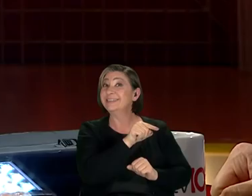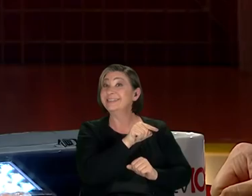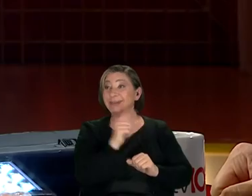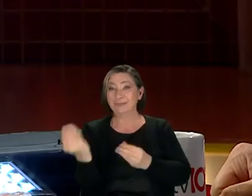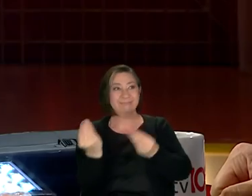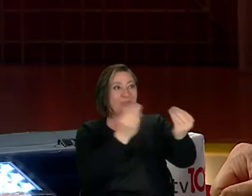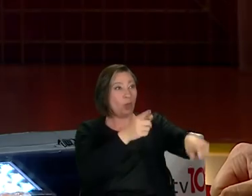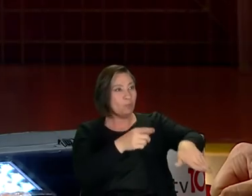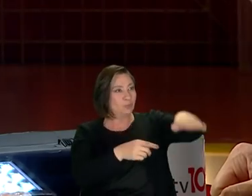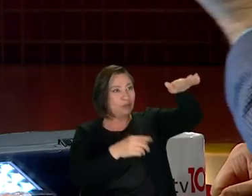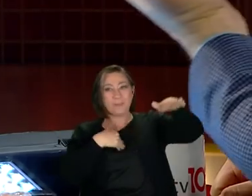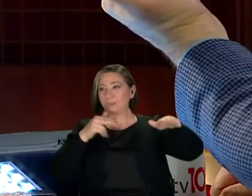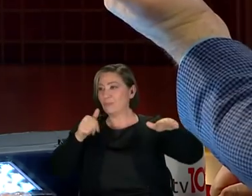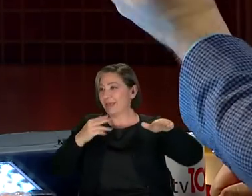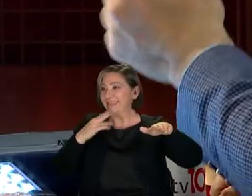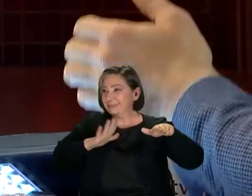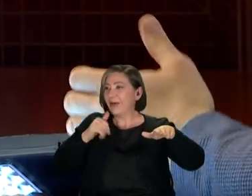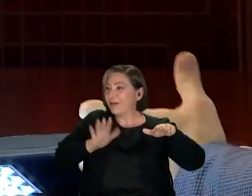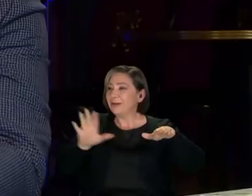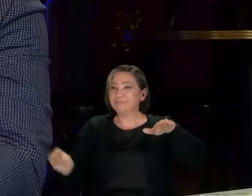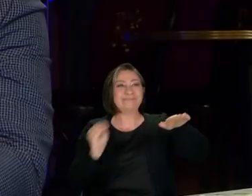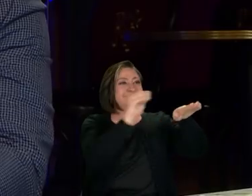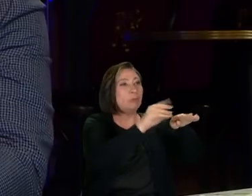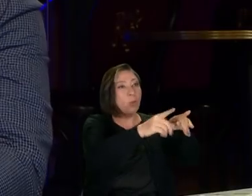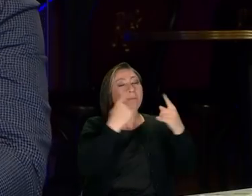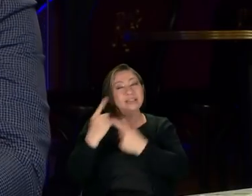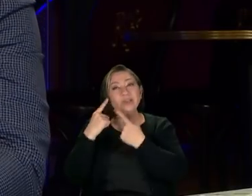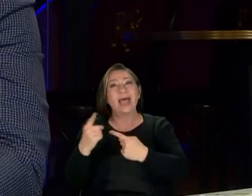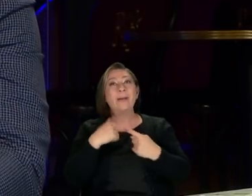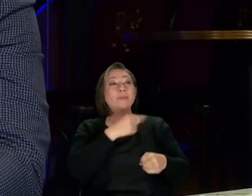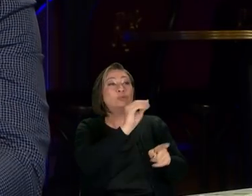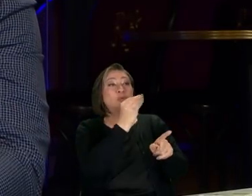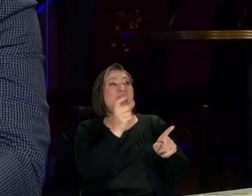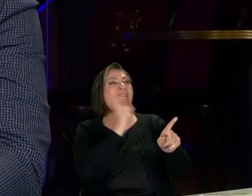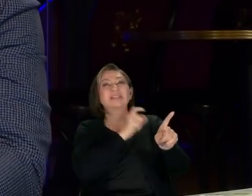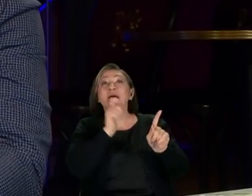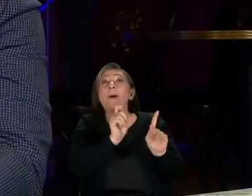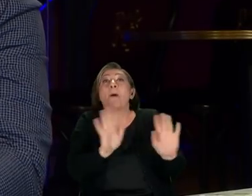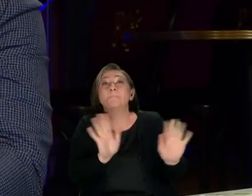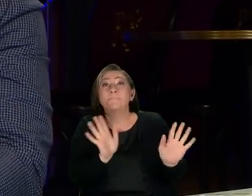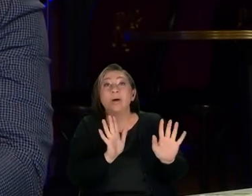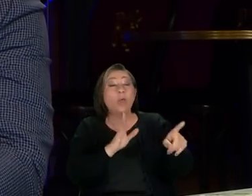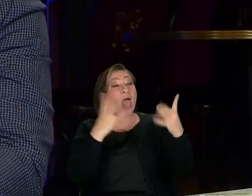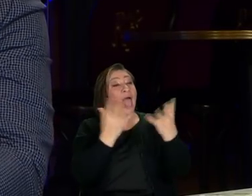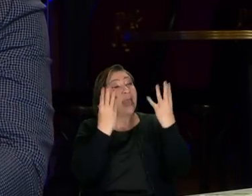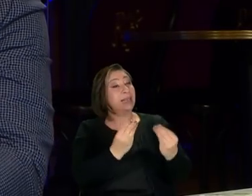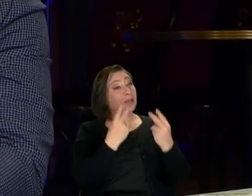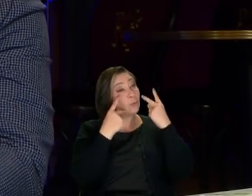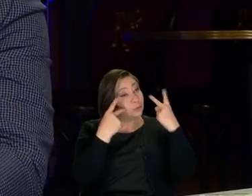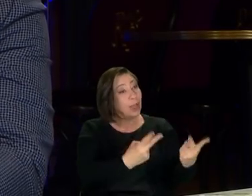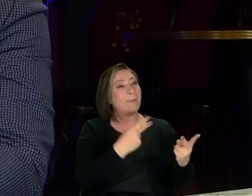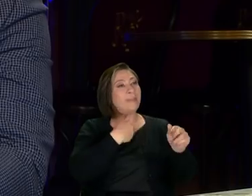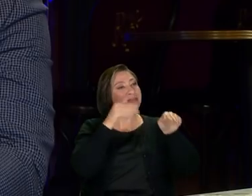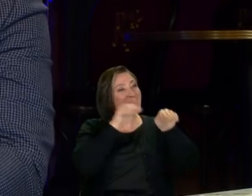Onlar büyüyecekler. Sonra, onlar büyüyecekler, benim çocuklarıma bakacaklar. Tabii ki. Ben bu çocuklara yanlış yapma lüksüm yok. Bunların en iyisini yemesi gerekiyor.